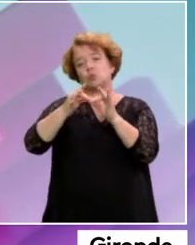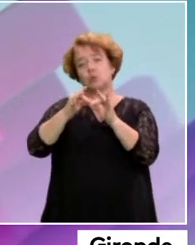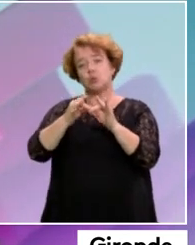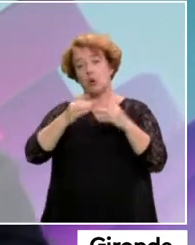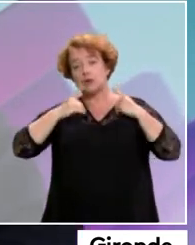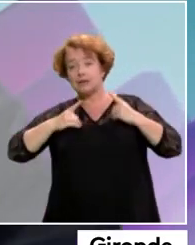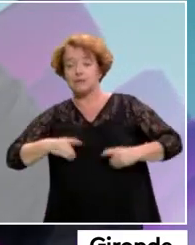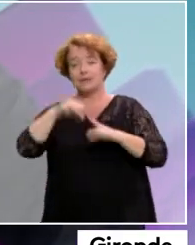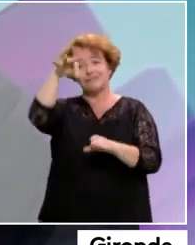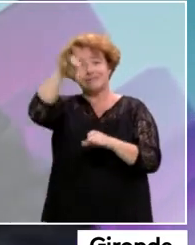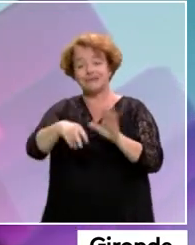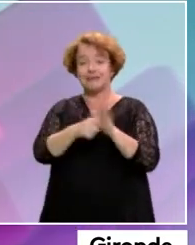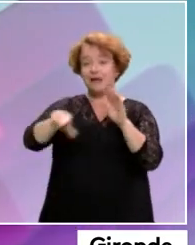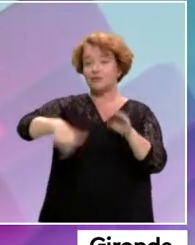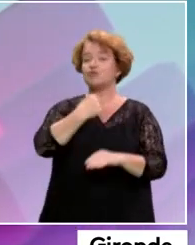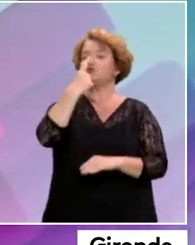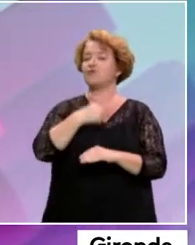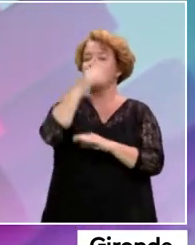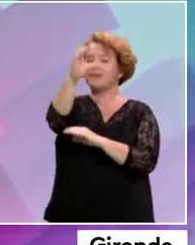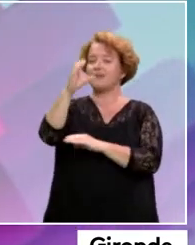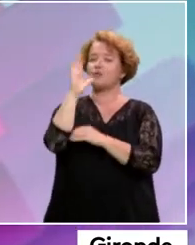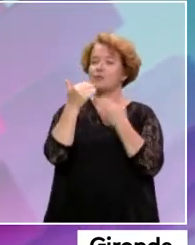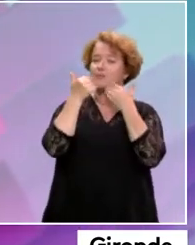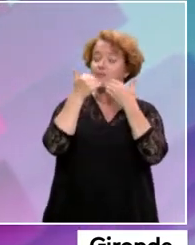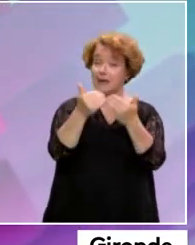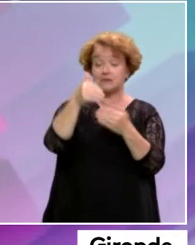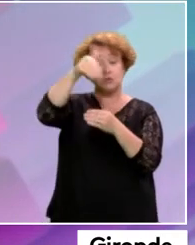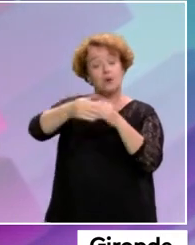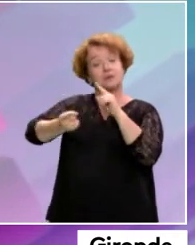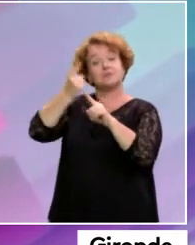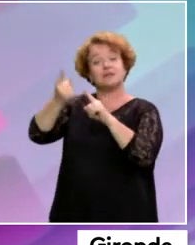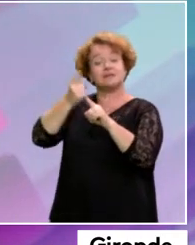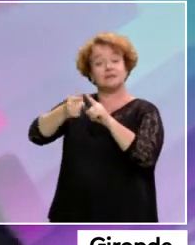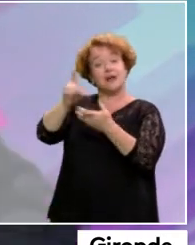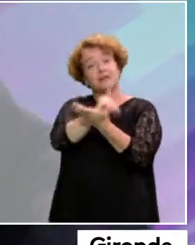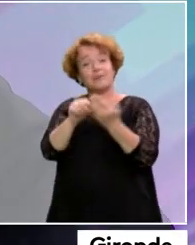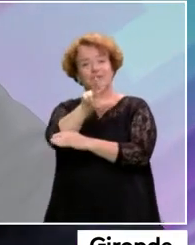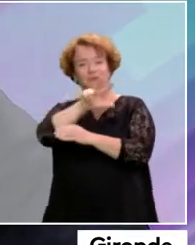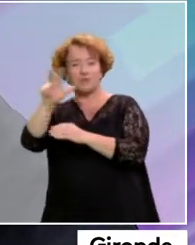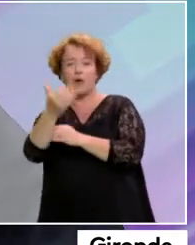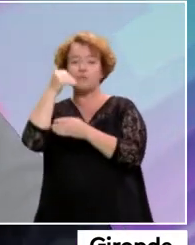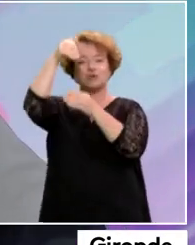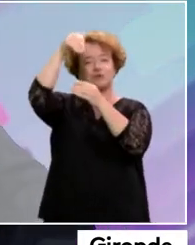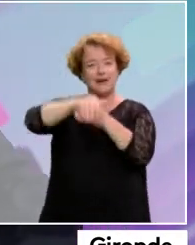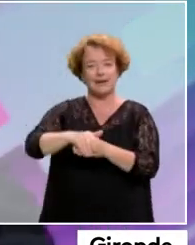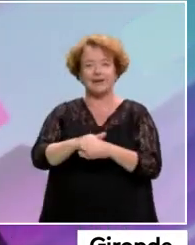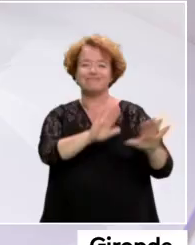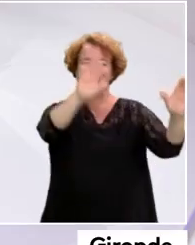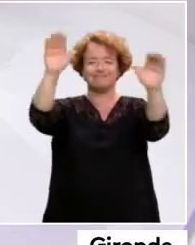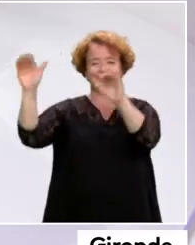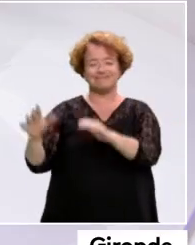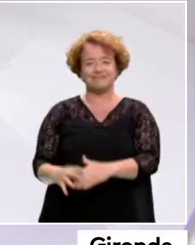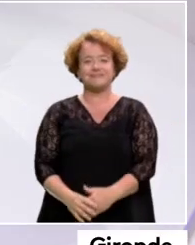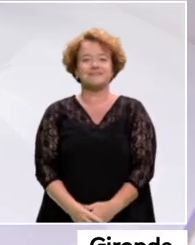12 juin merci de nous avoir suivis pour cette soirée spéciale législative en Gironde bonne fin de soirée à toutes et à tous merci